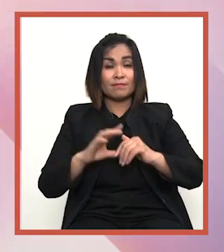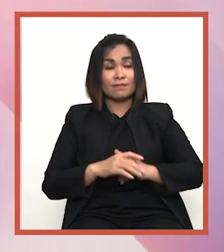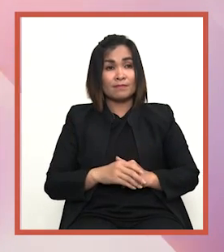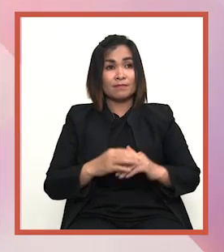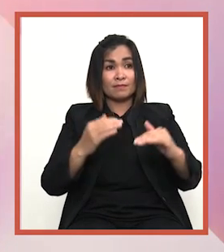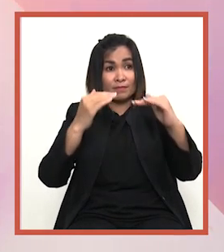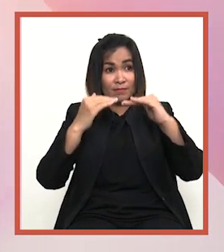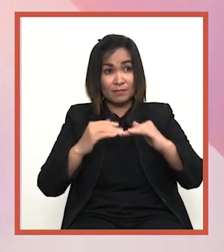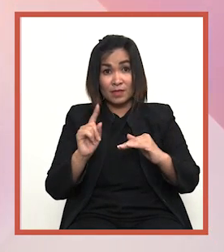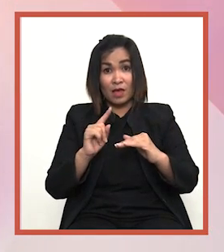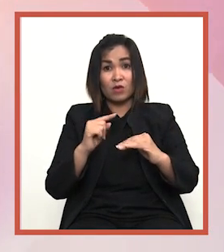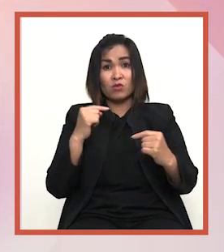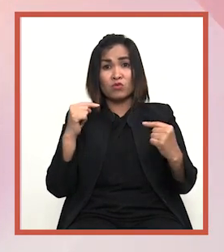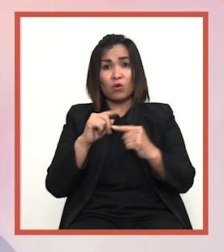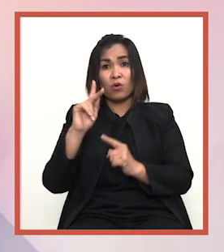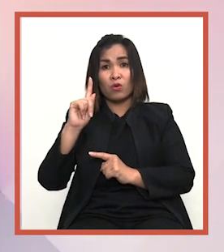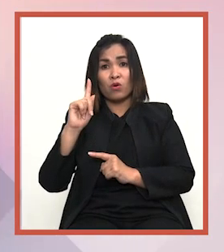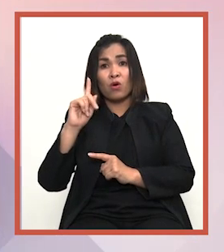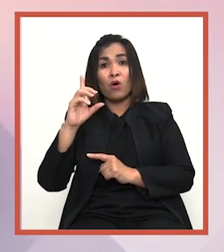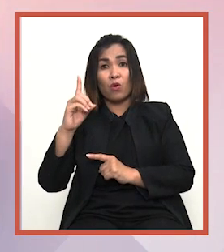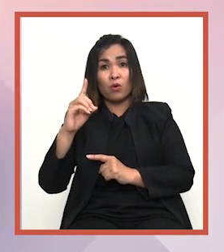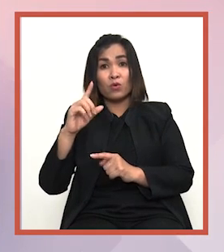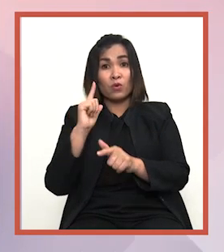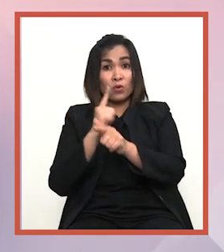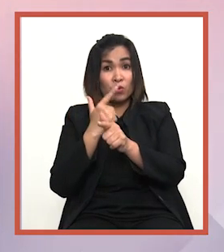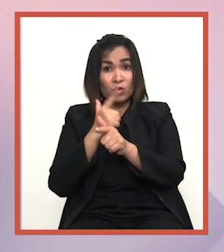อันต่อไปนะครับก็คือขดลวดความร้อน